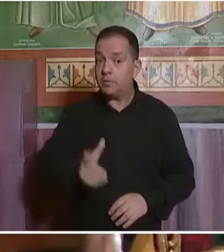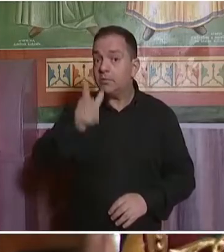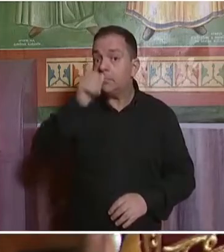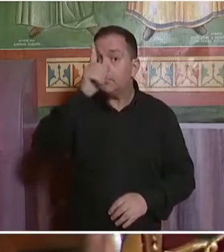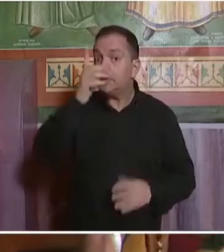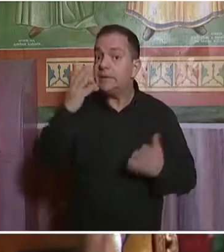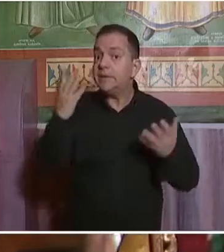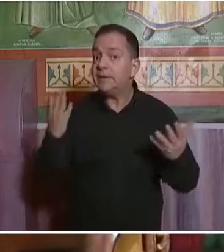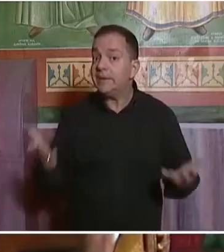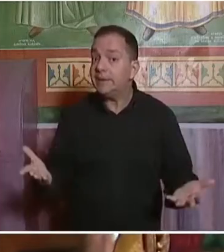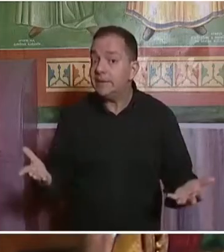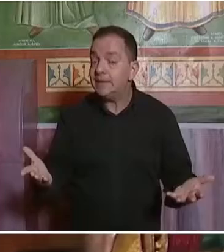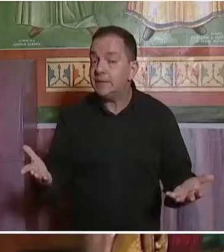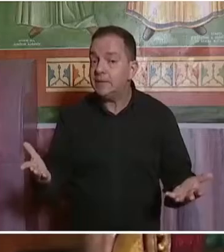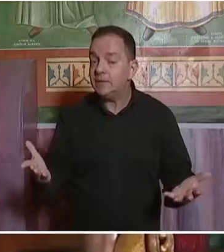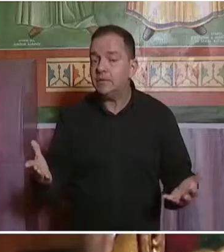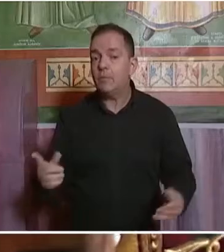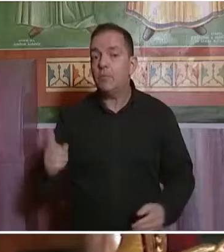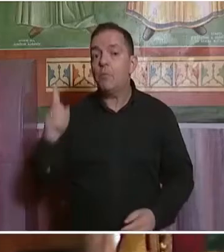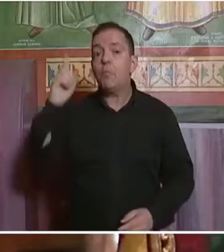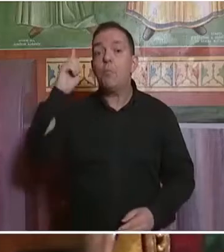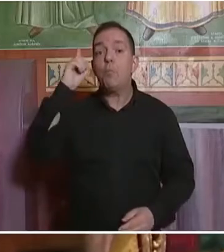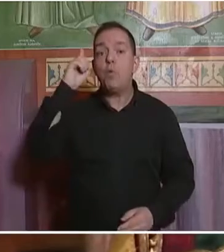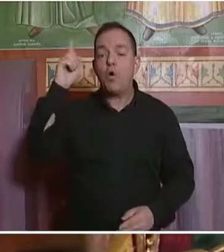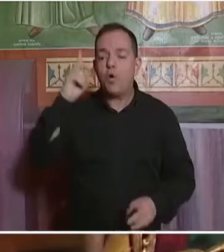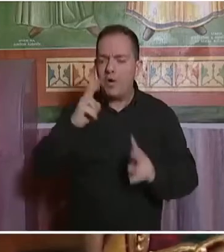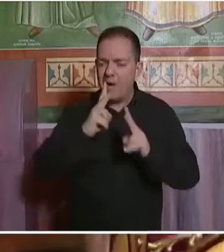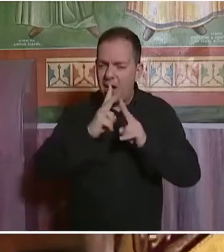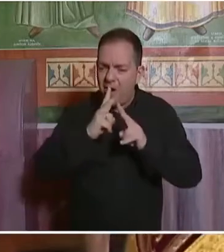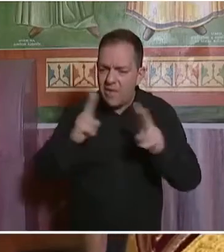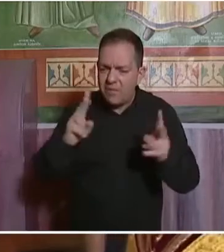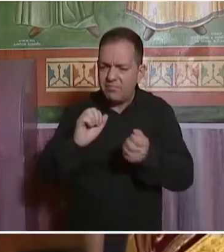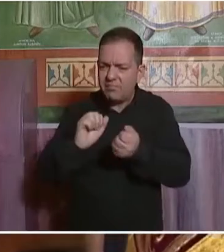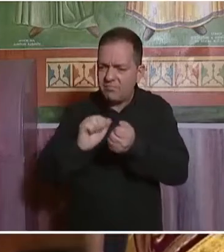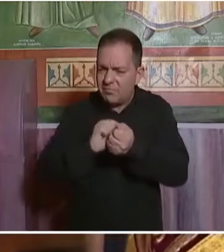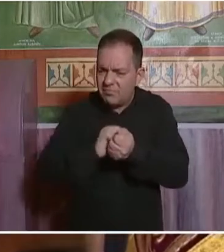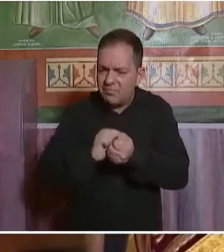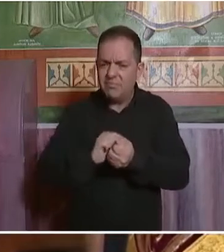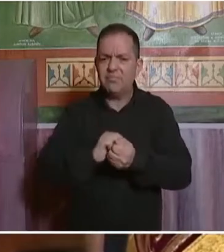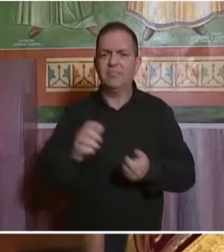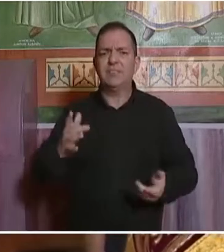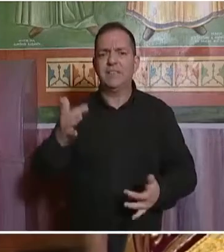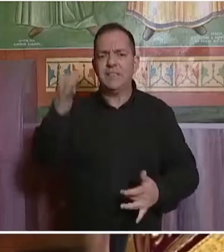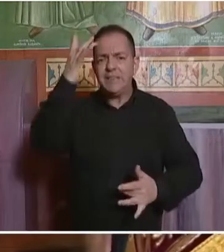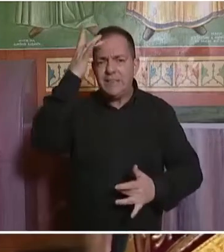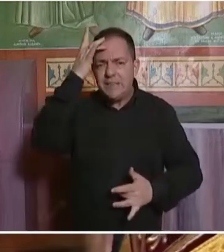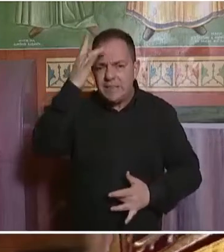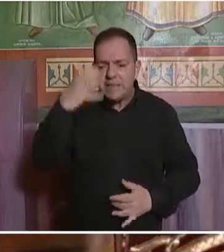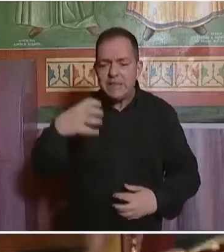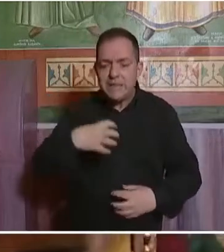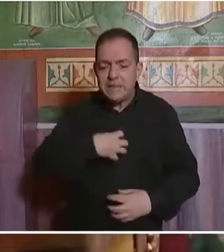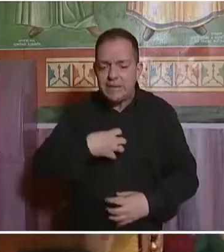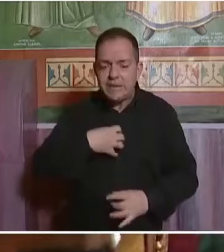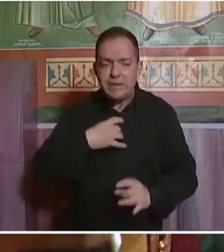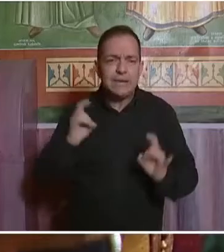είναι η καθαρή, η εξαγνισμένη, η ανένοχη συνείδησή του.